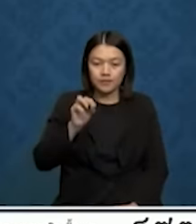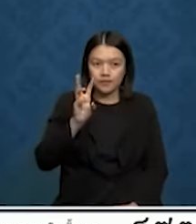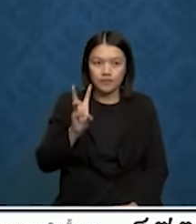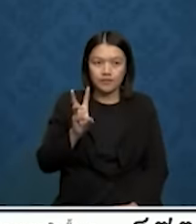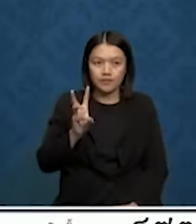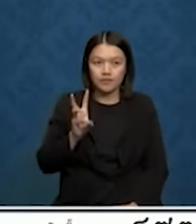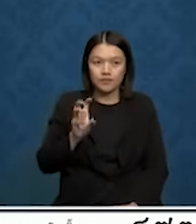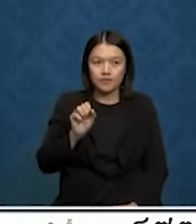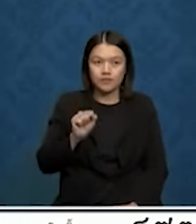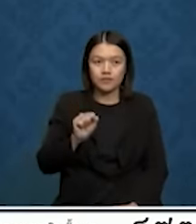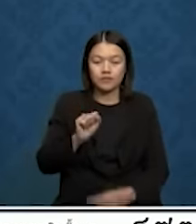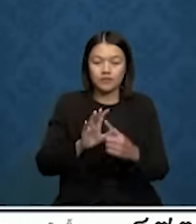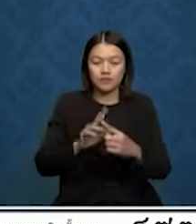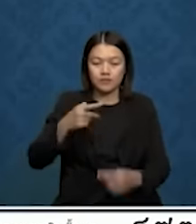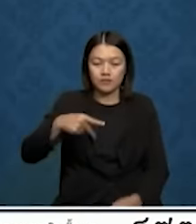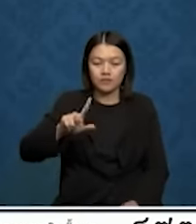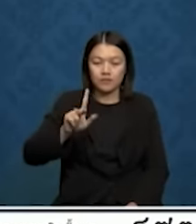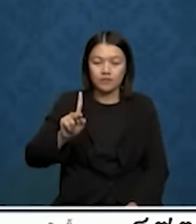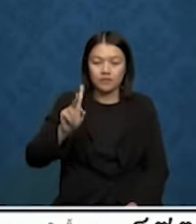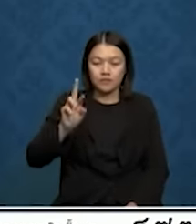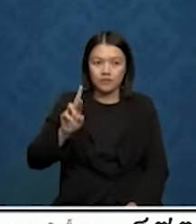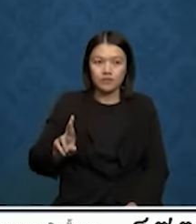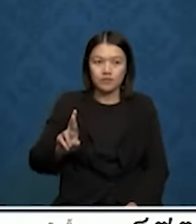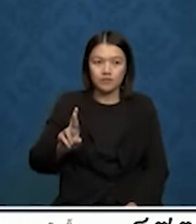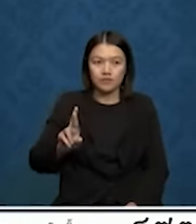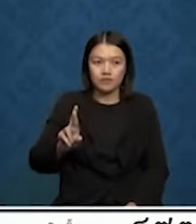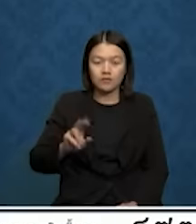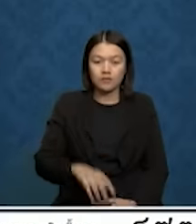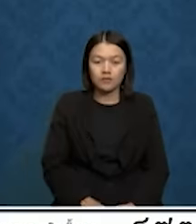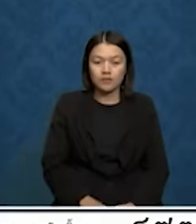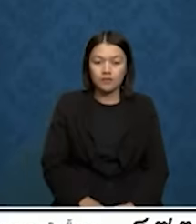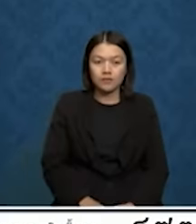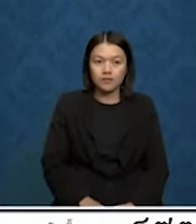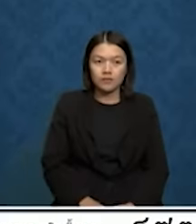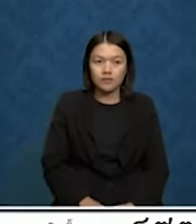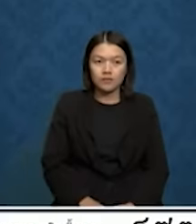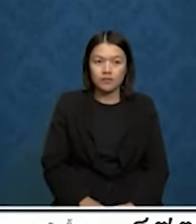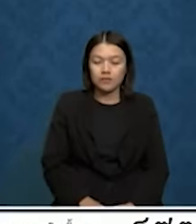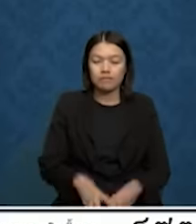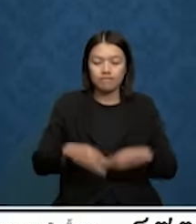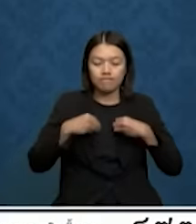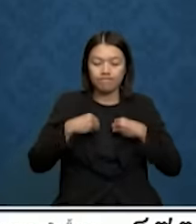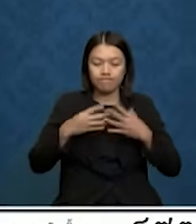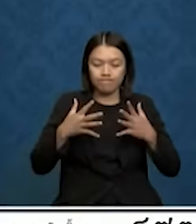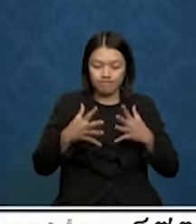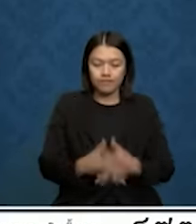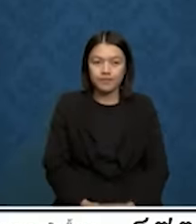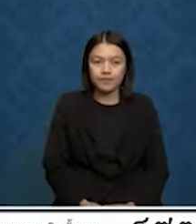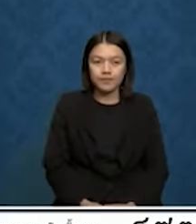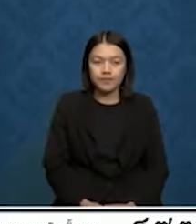436นายสุภกรตันติไพบูลย์ธนะ สุภกรไม่เห็นชอบครับ